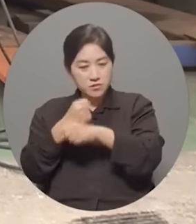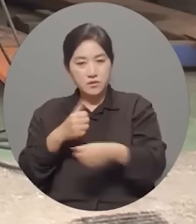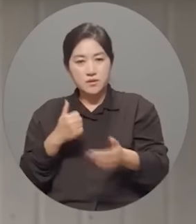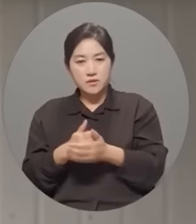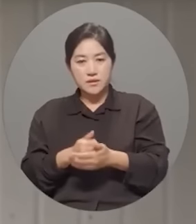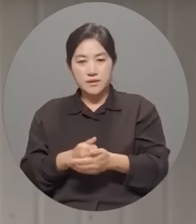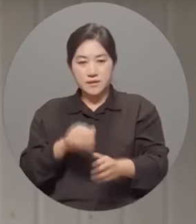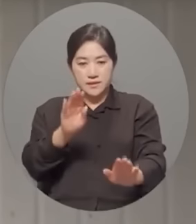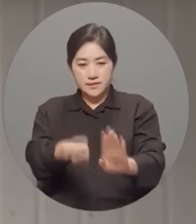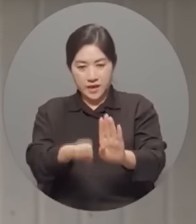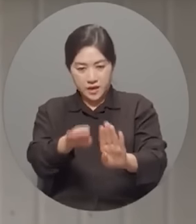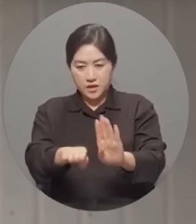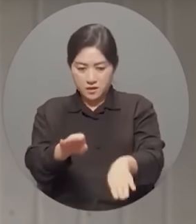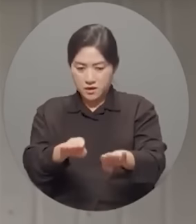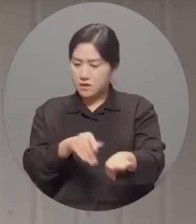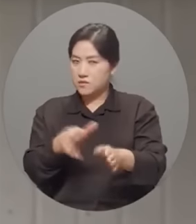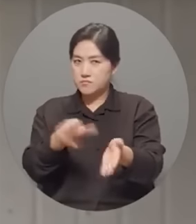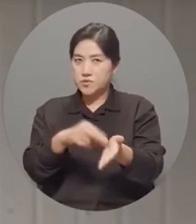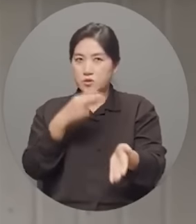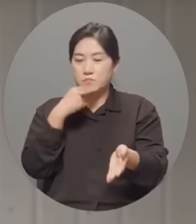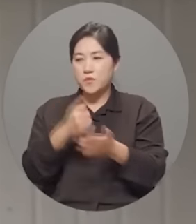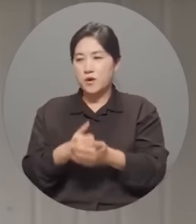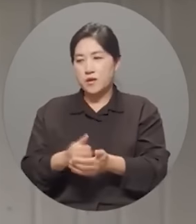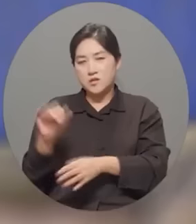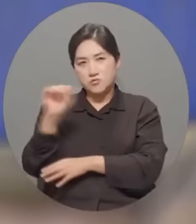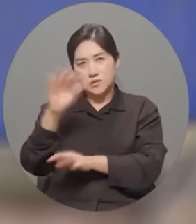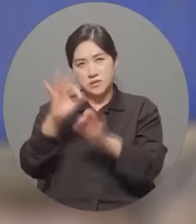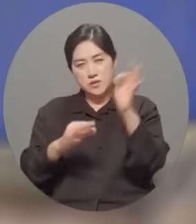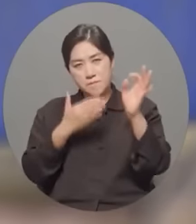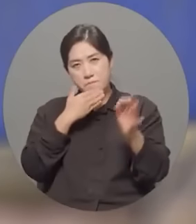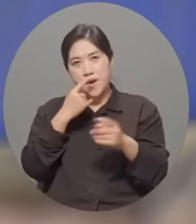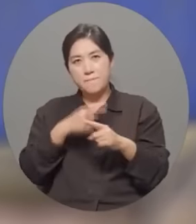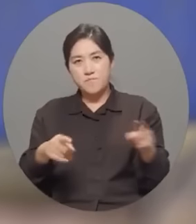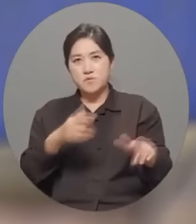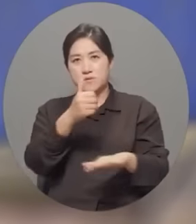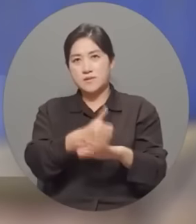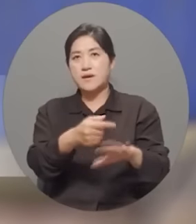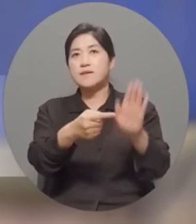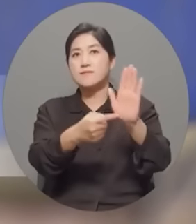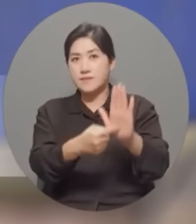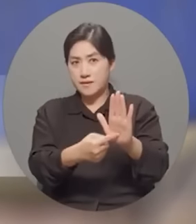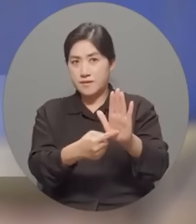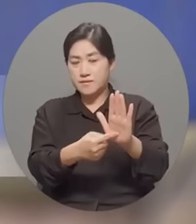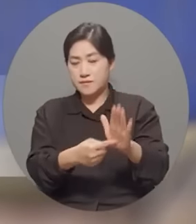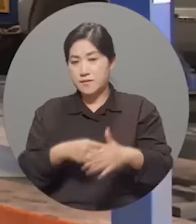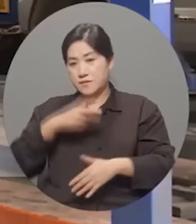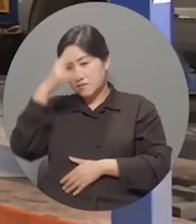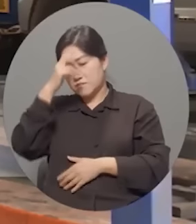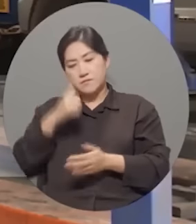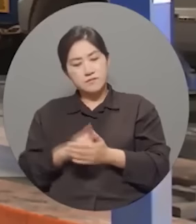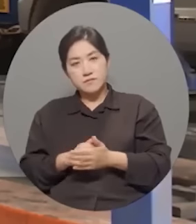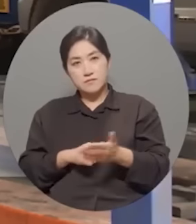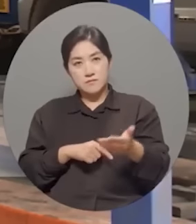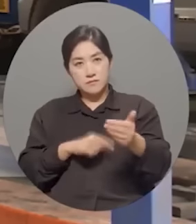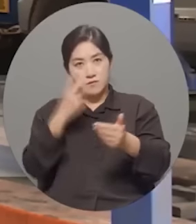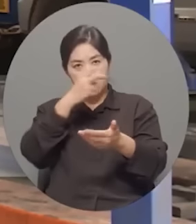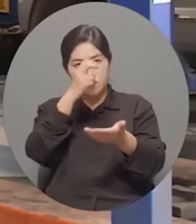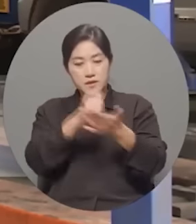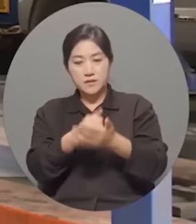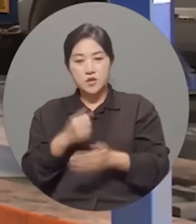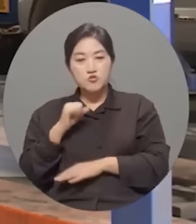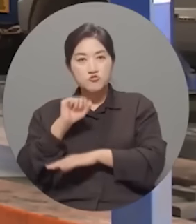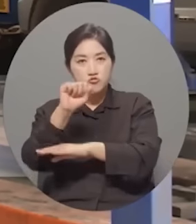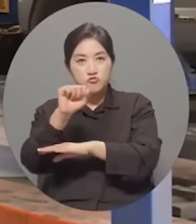장치에 결함이 없었고 운전자 과실 가능성이 있다는 분석 결과를 내놨는데 경찰은 국과수 검사는 차량 운행